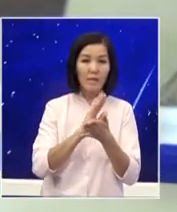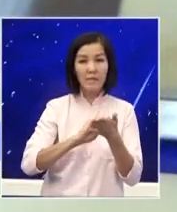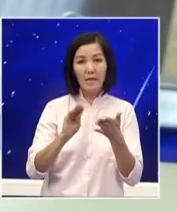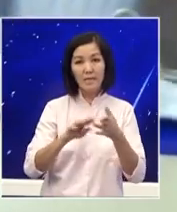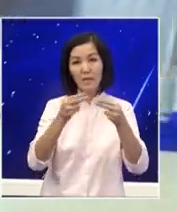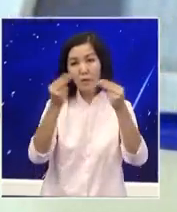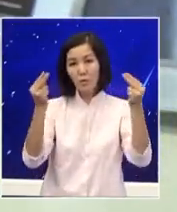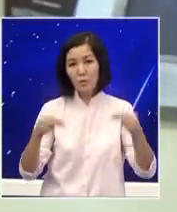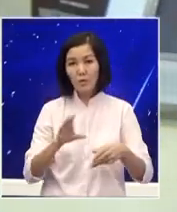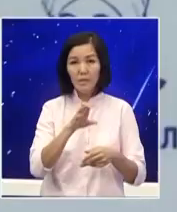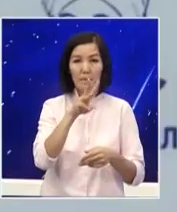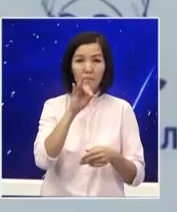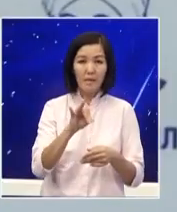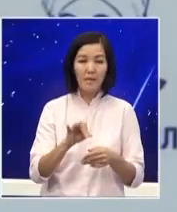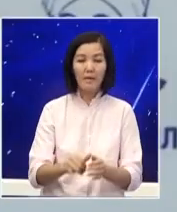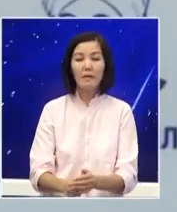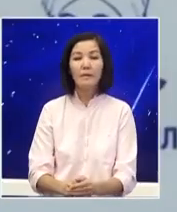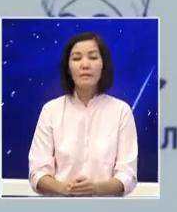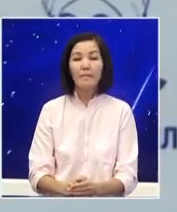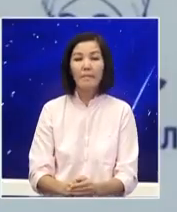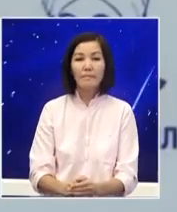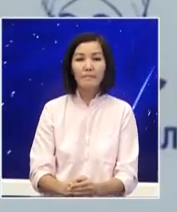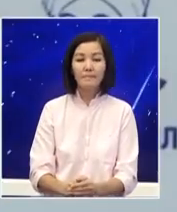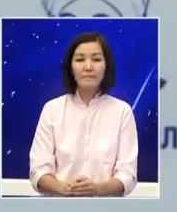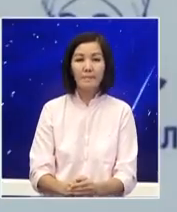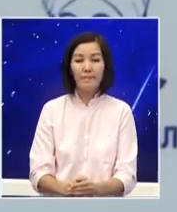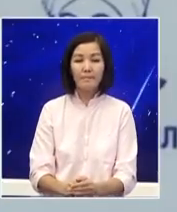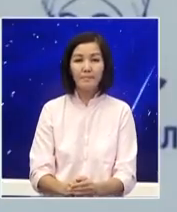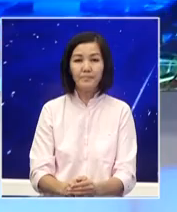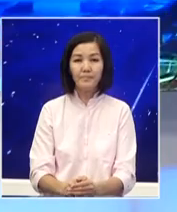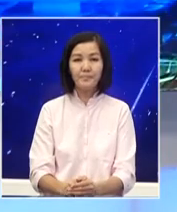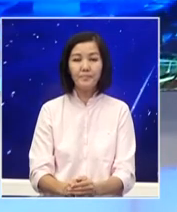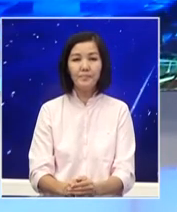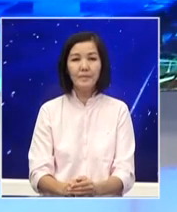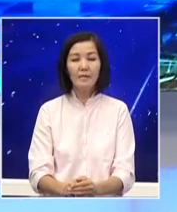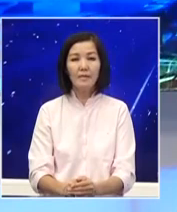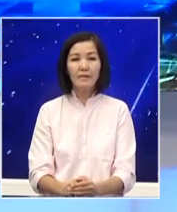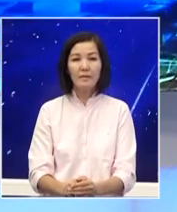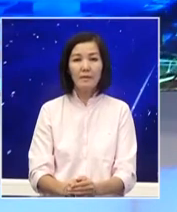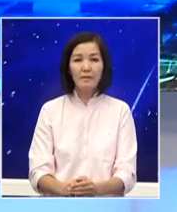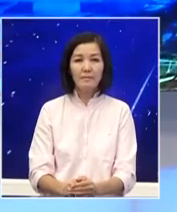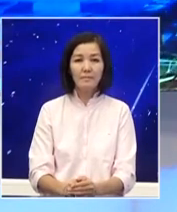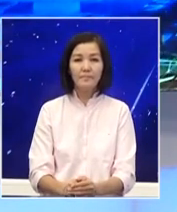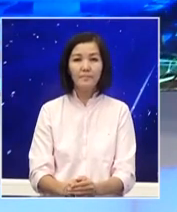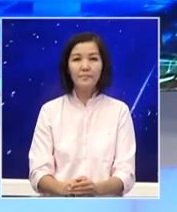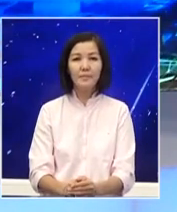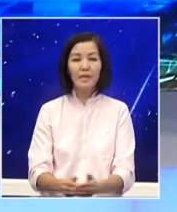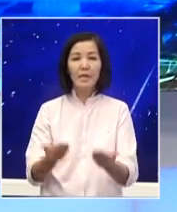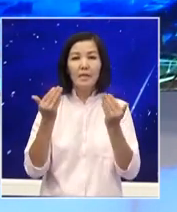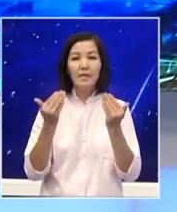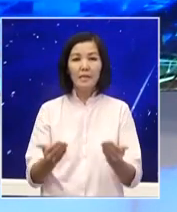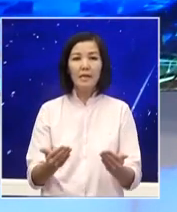в печатных сми рустам арабаев нурбек жиром боев телеканал зецу от первых поселенцев до